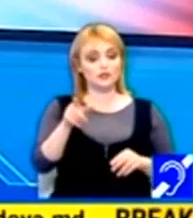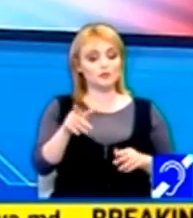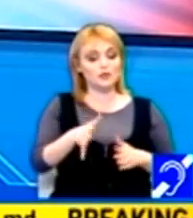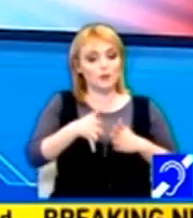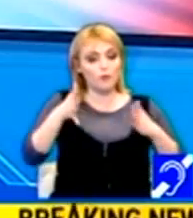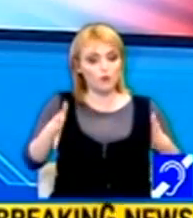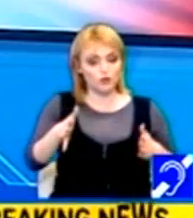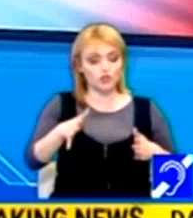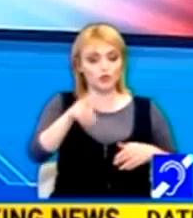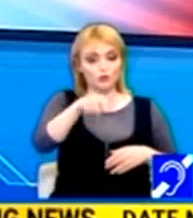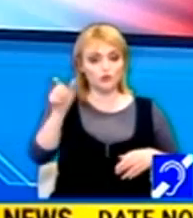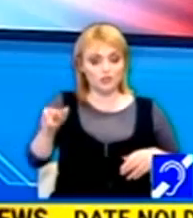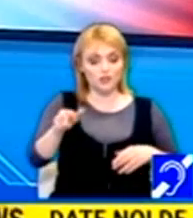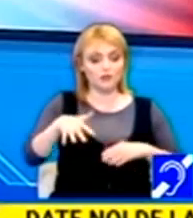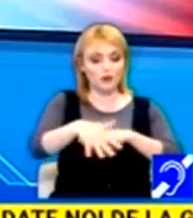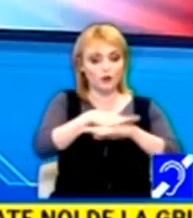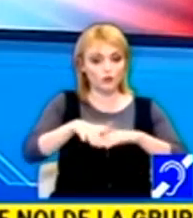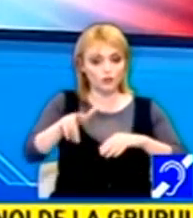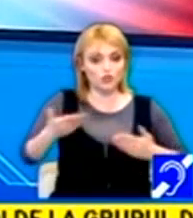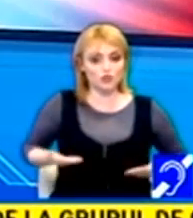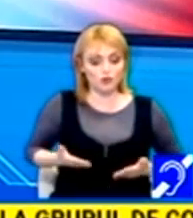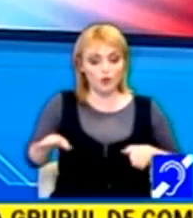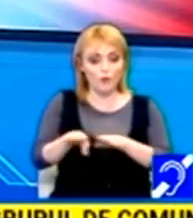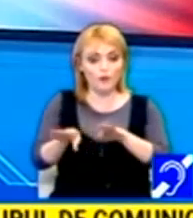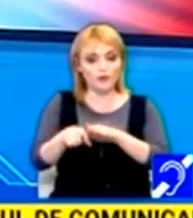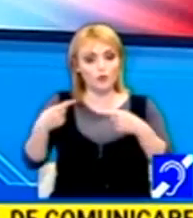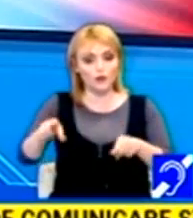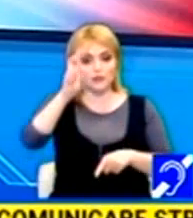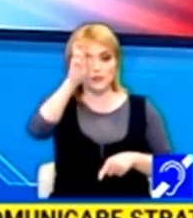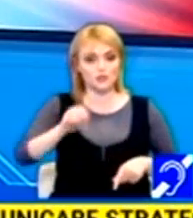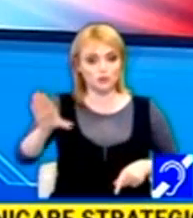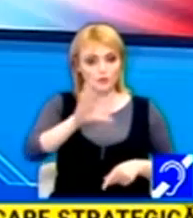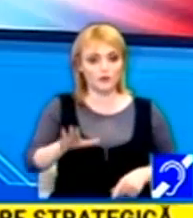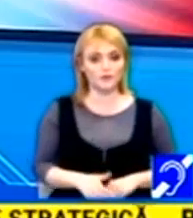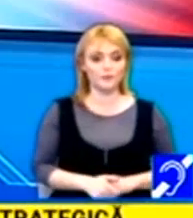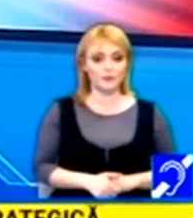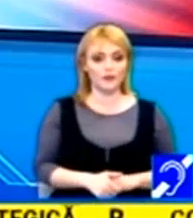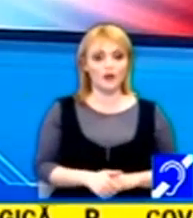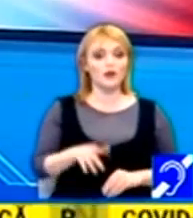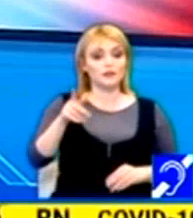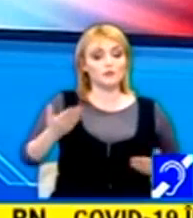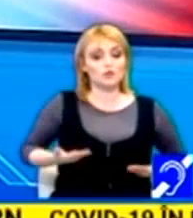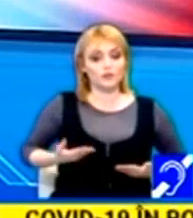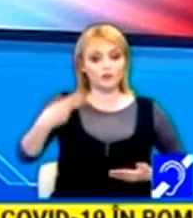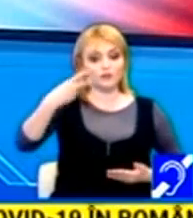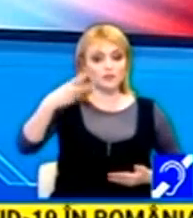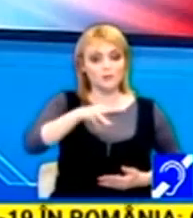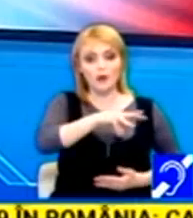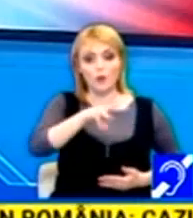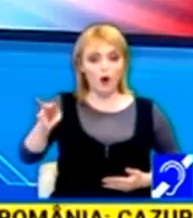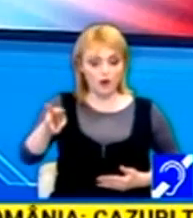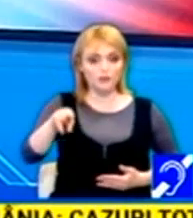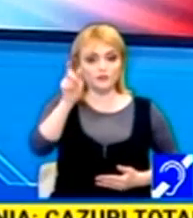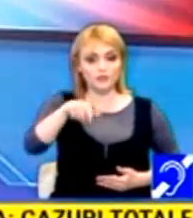ale Uniunii Europene. Conform recensământului din 2011, România are peste 20 de milioane de locuitori, iar